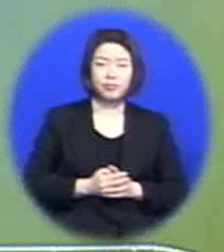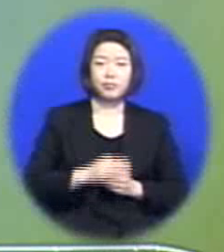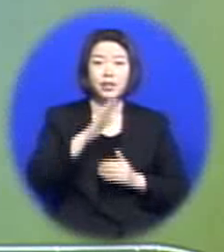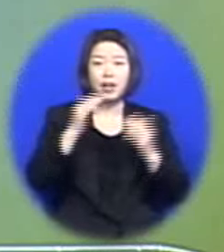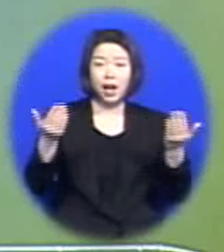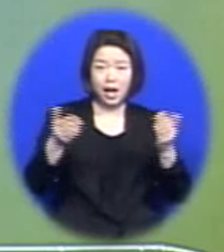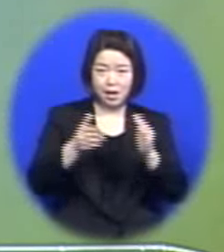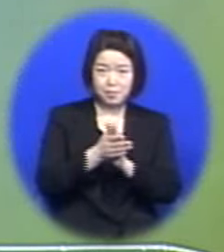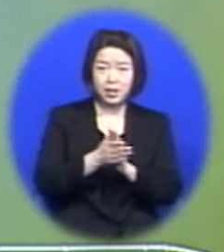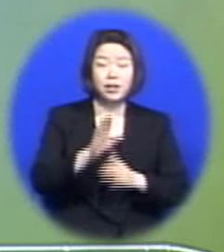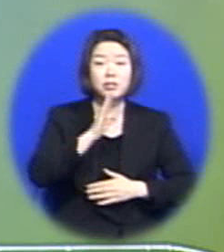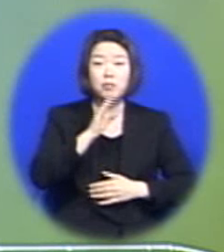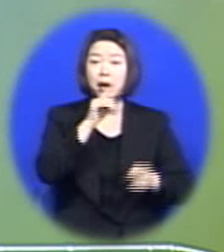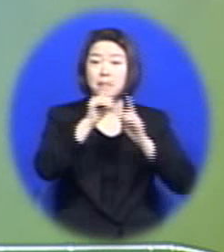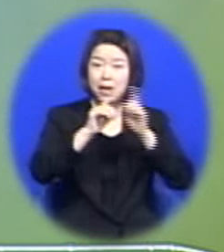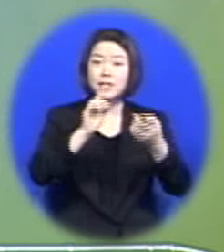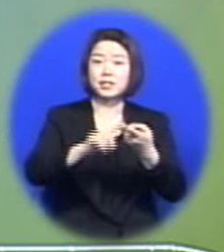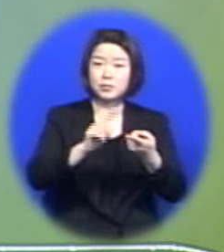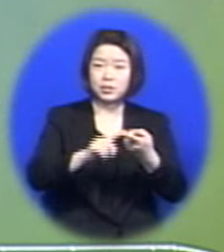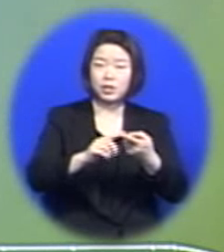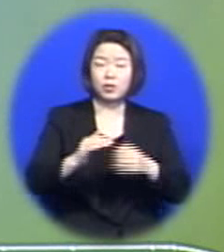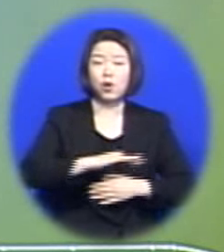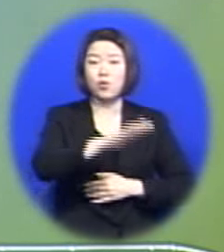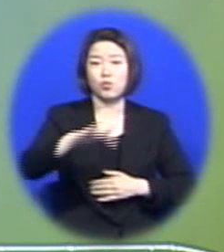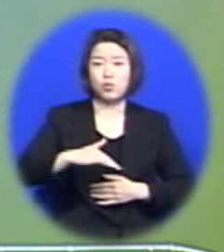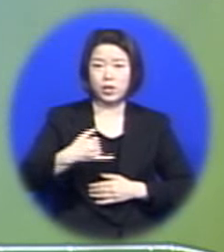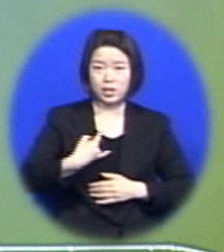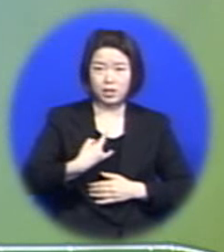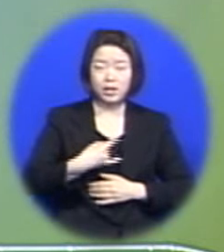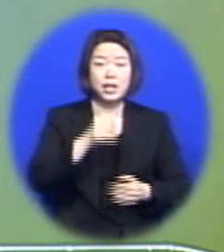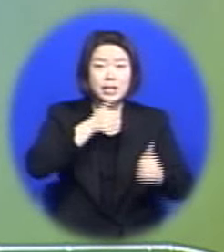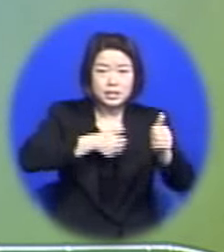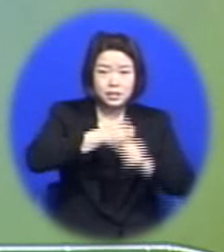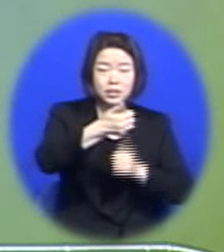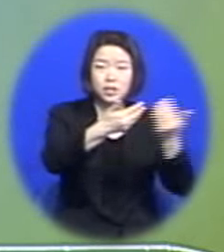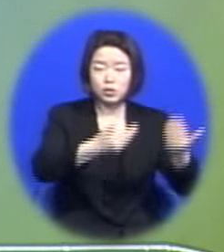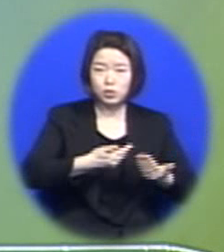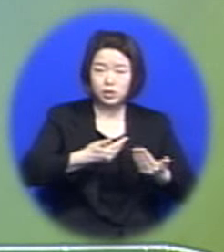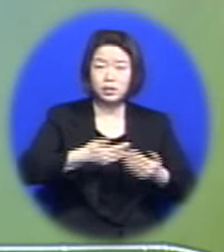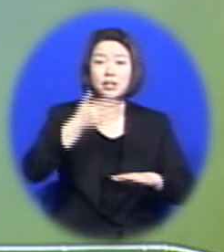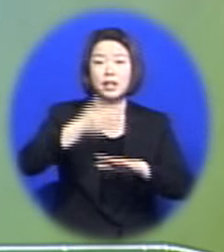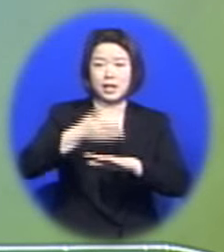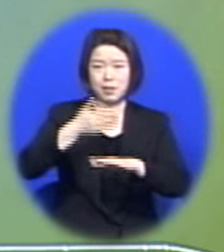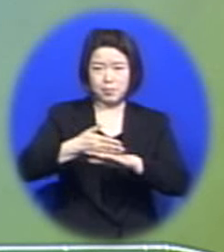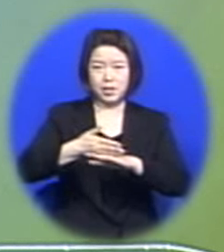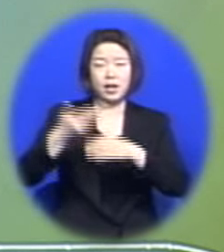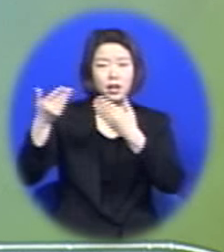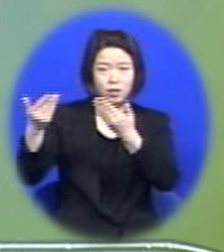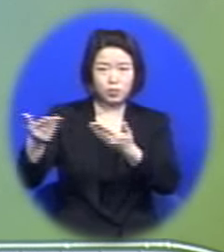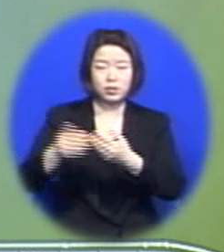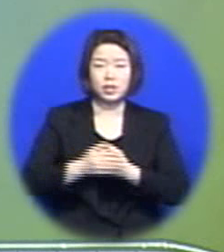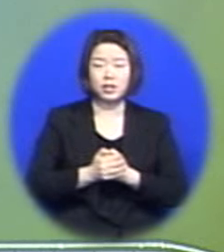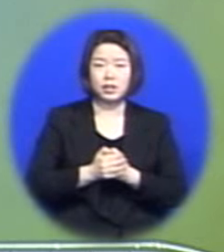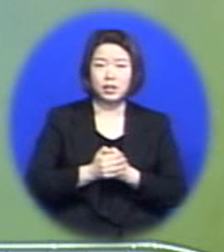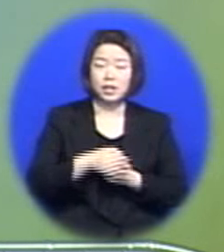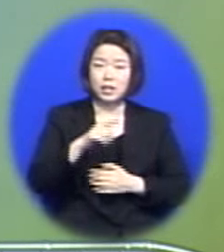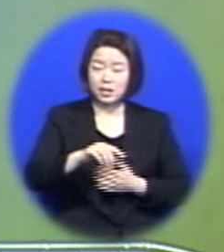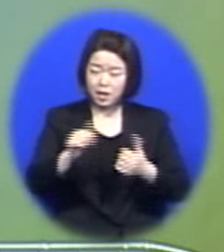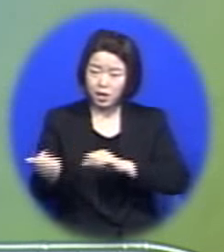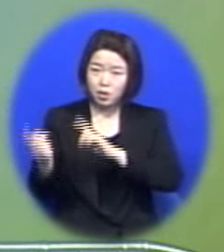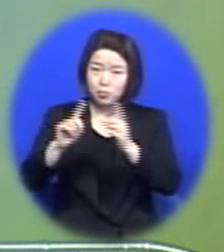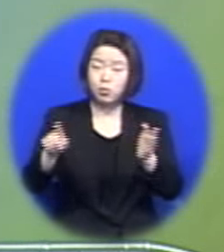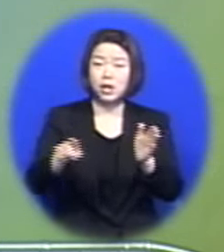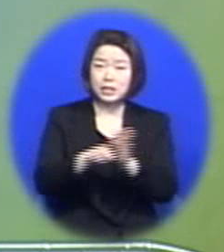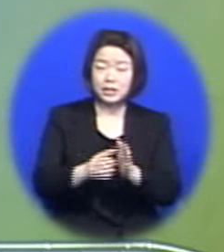아멘. 정말 말씀 그대로 우리에게 승리를 주시는 하나님께 감사하노니 이것이 부활신앙을